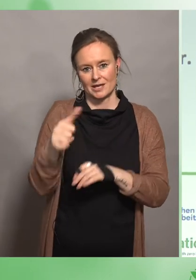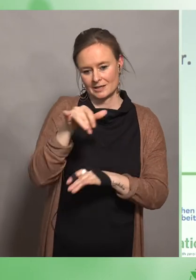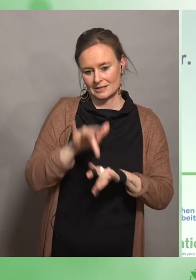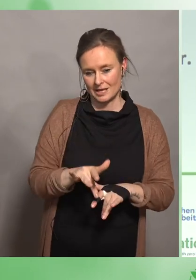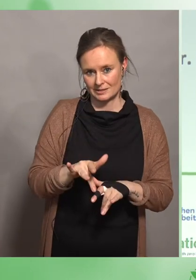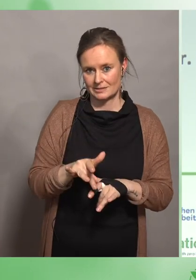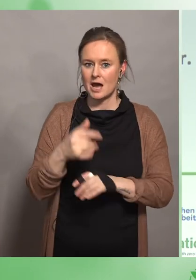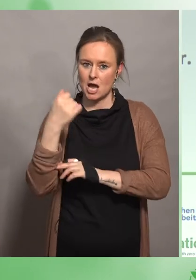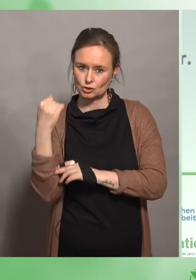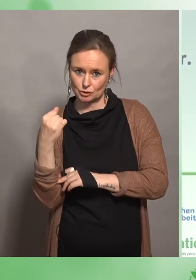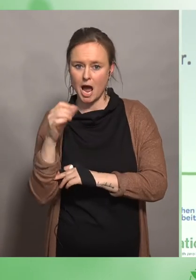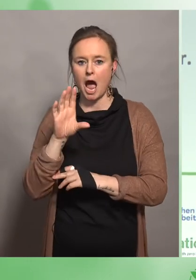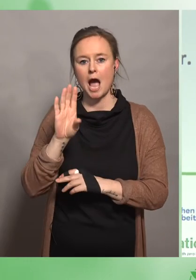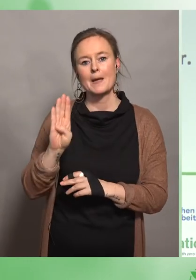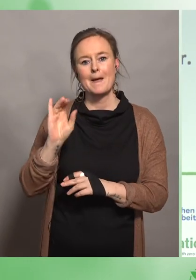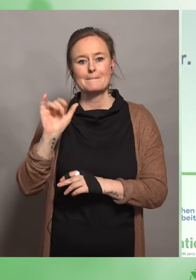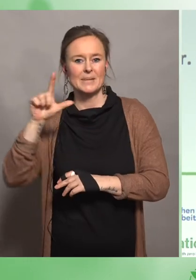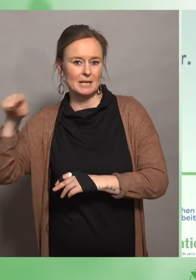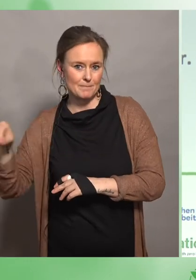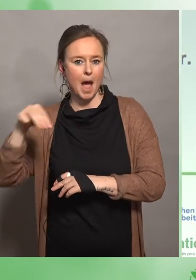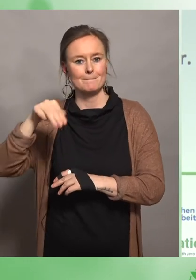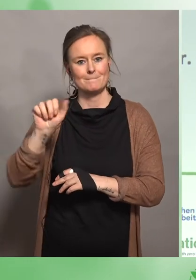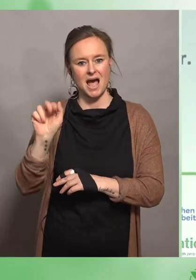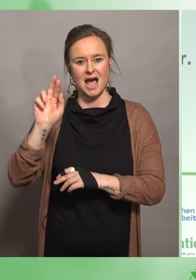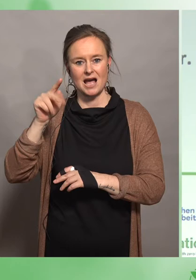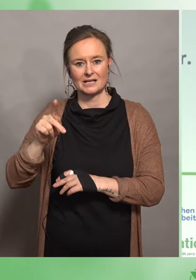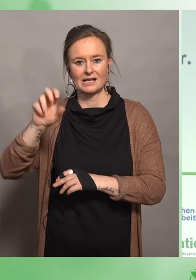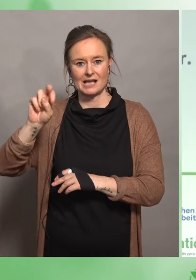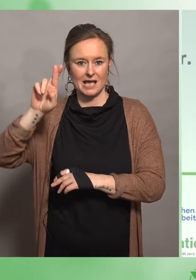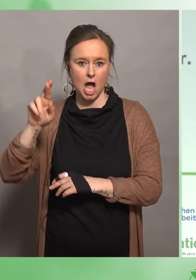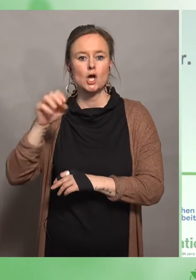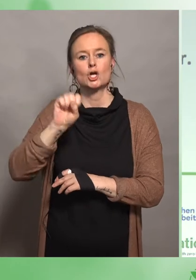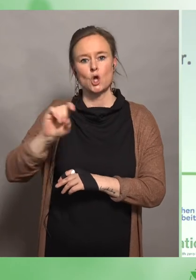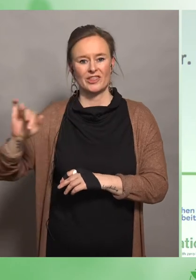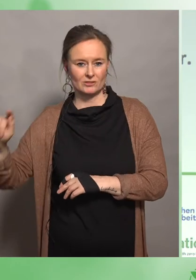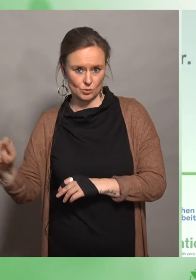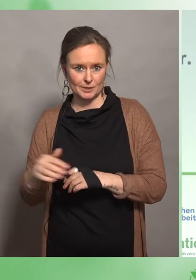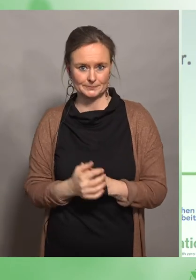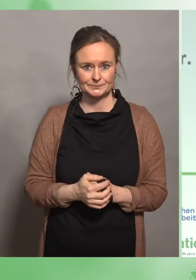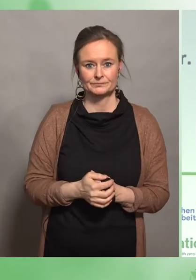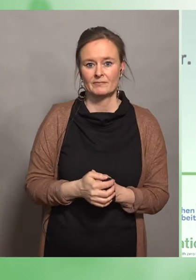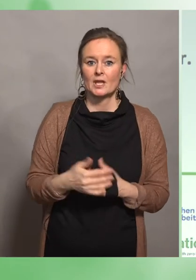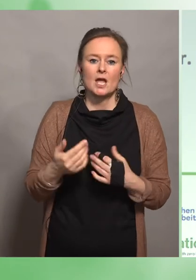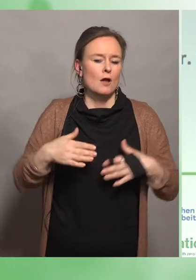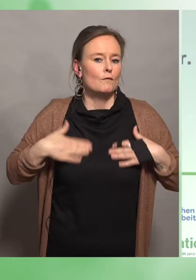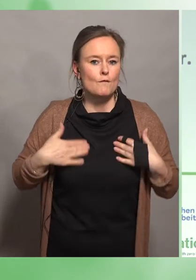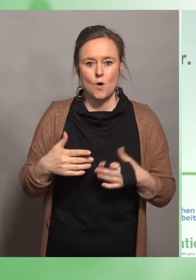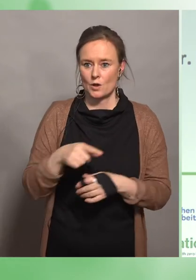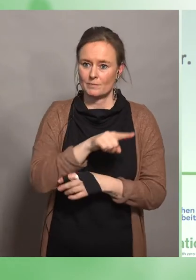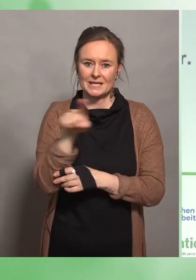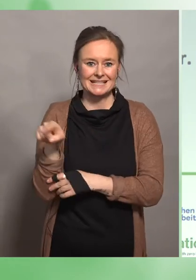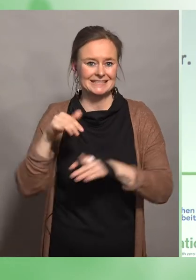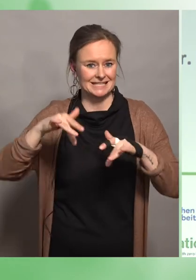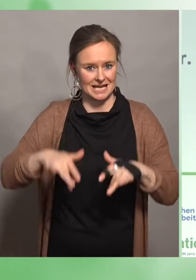Stark, Sonnentor, Pipa und Markas, meine sehr geehrten Damen und Herren, geschätzte Diskutantinnen und Diskutanten, ich freue mich wirklich sehr, dass ich